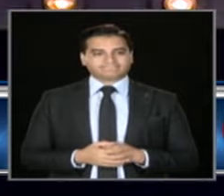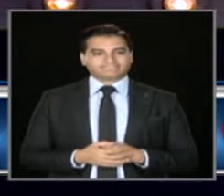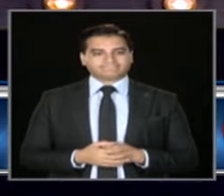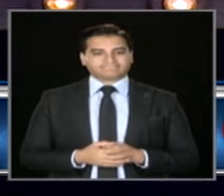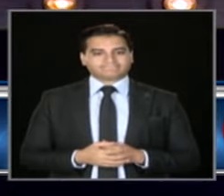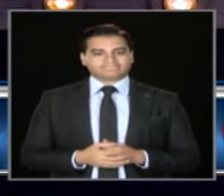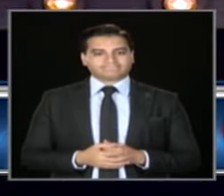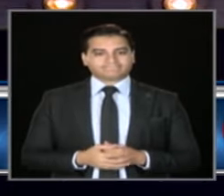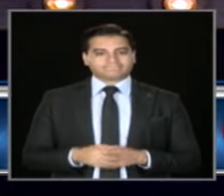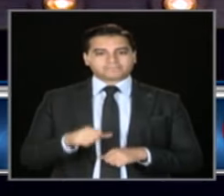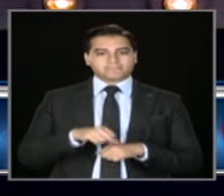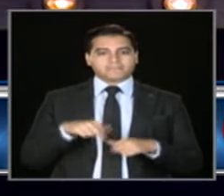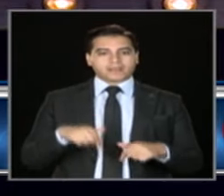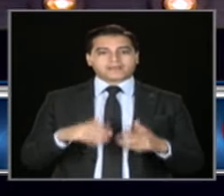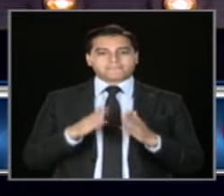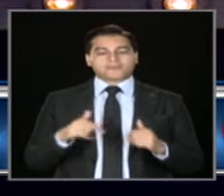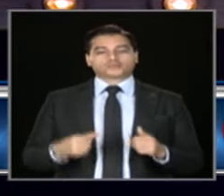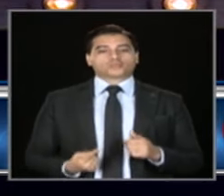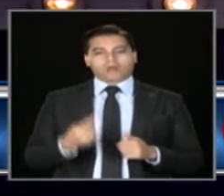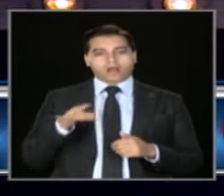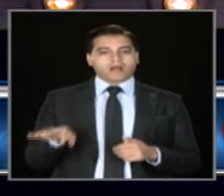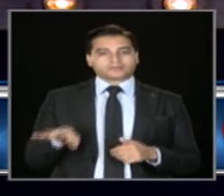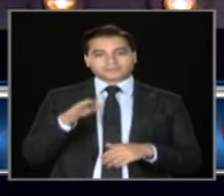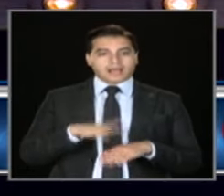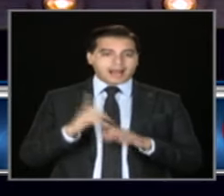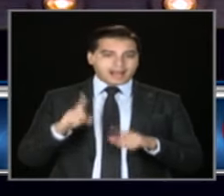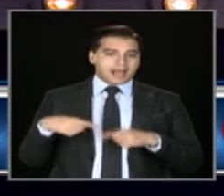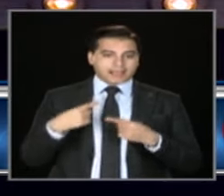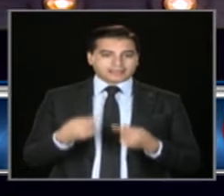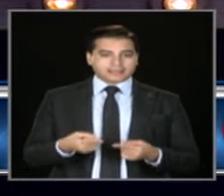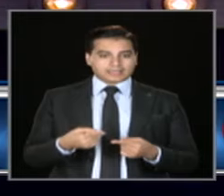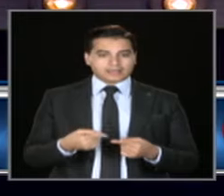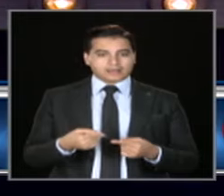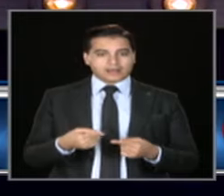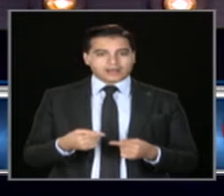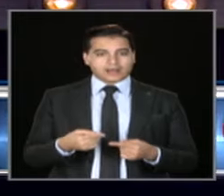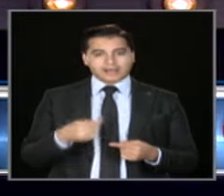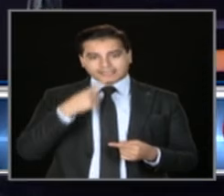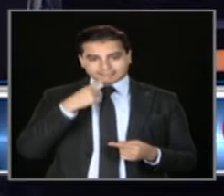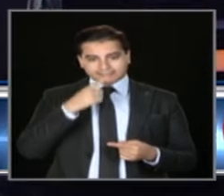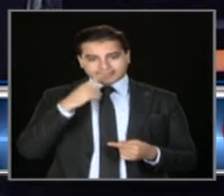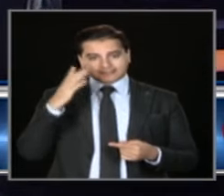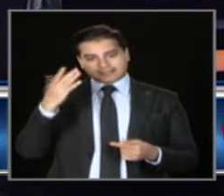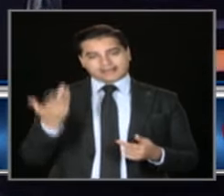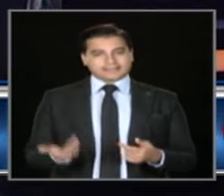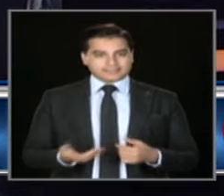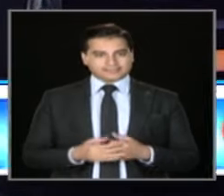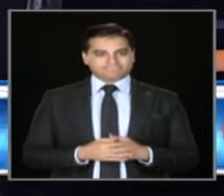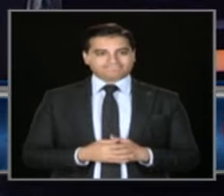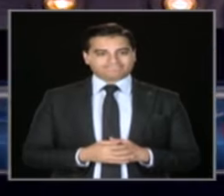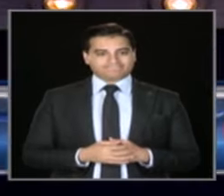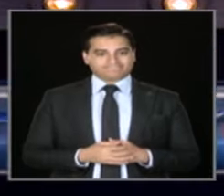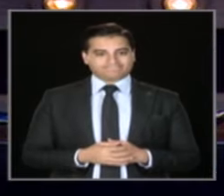خاطئه المدينه المصريه الوحيده اللي تم اختيارها لحد دلوقتي مدينه الاسكندريه يا